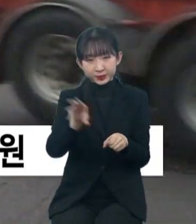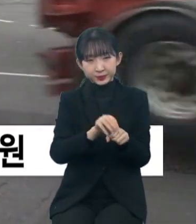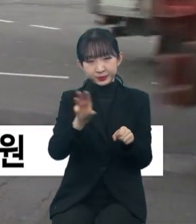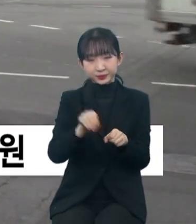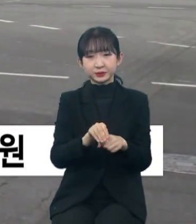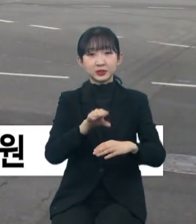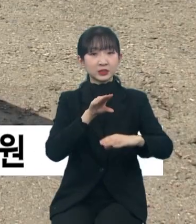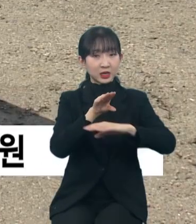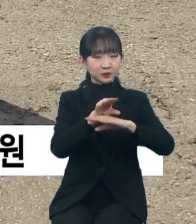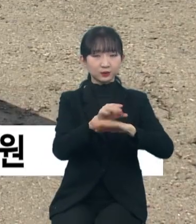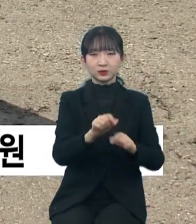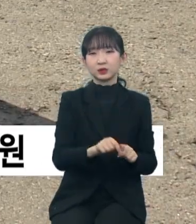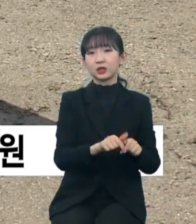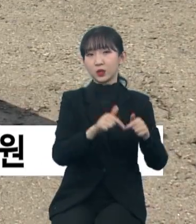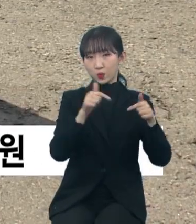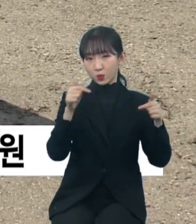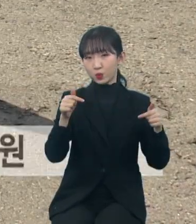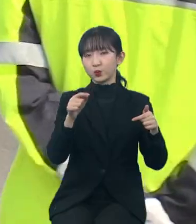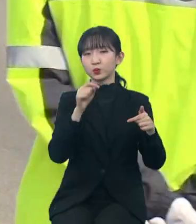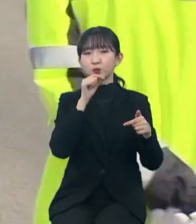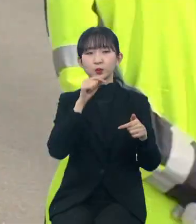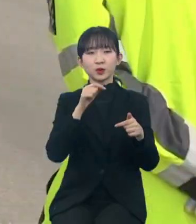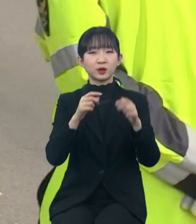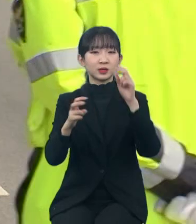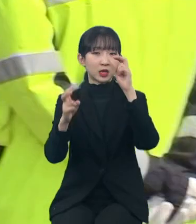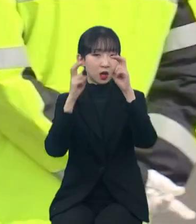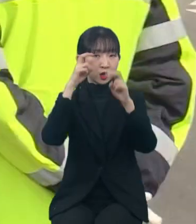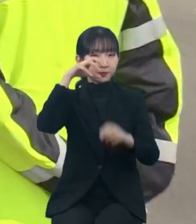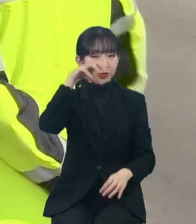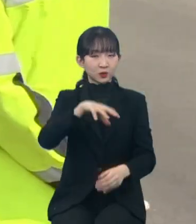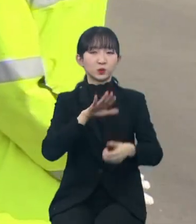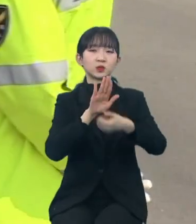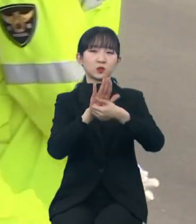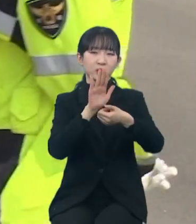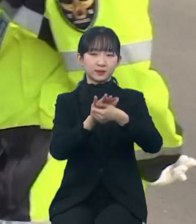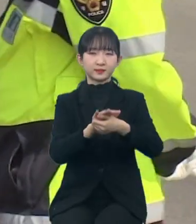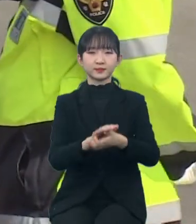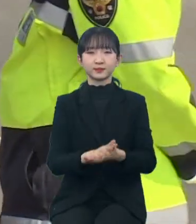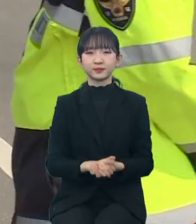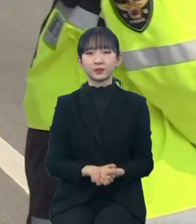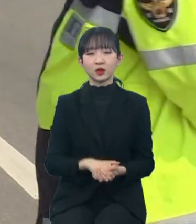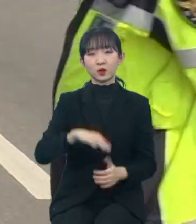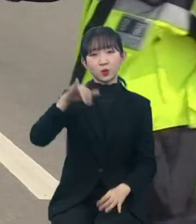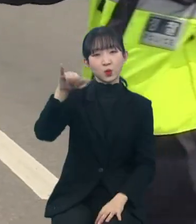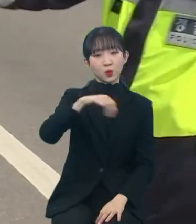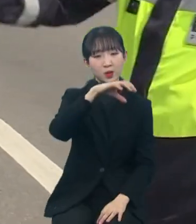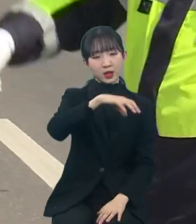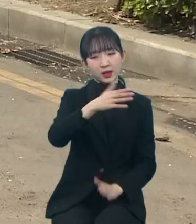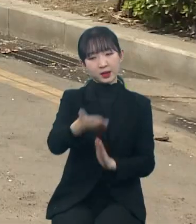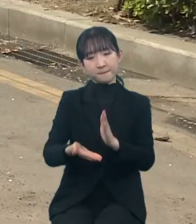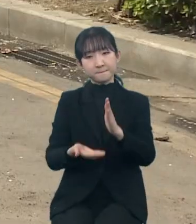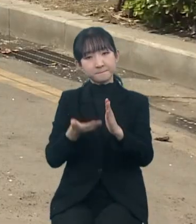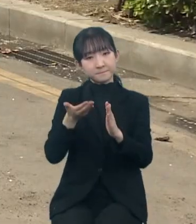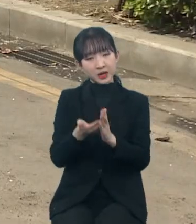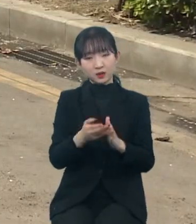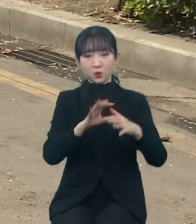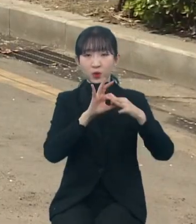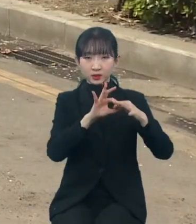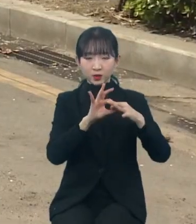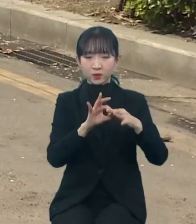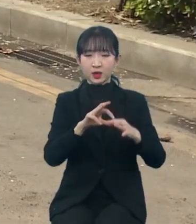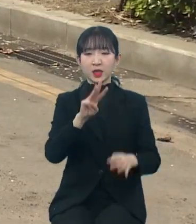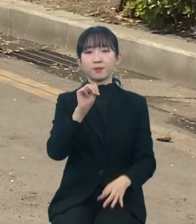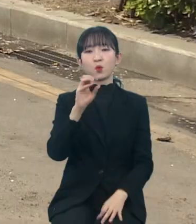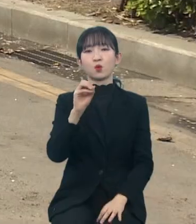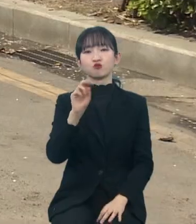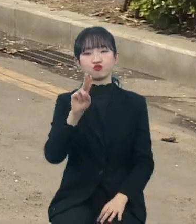소규모 사업장 방지시설 지원 등에 258억 원을 투입합니다. 공항 항만 관계기관과 MOU 등을 통해